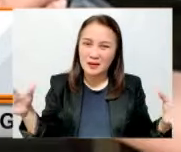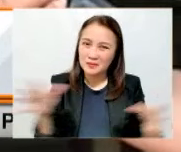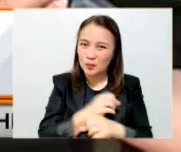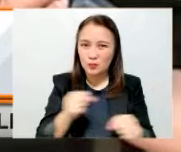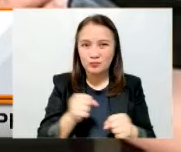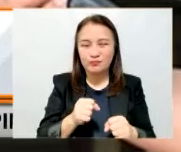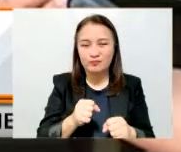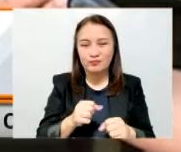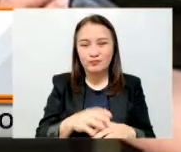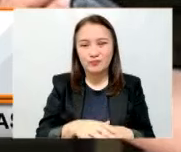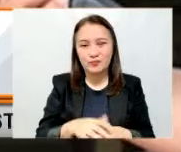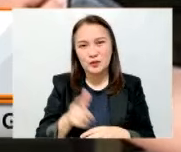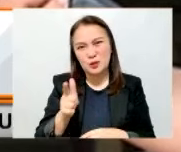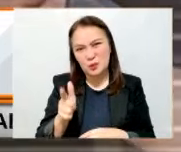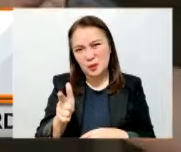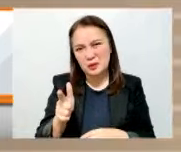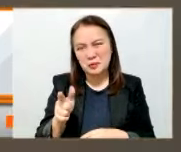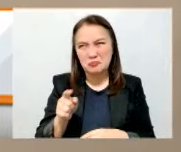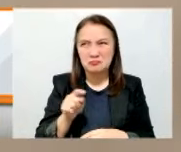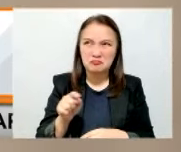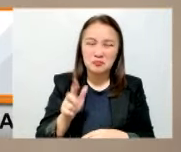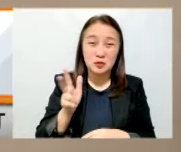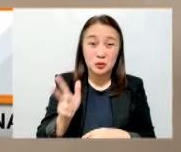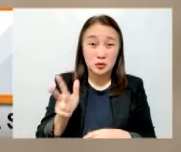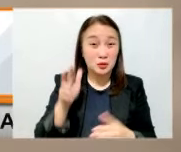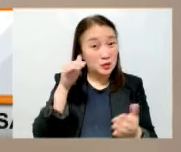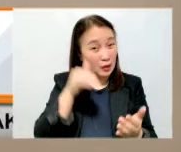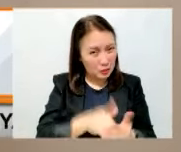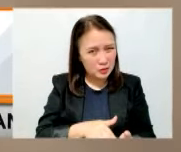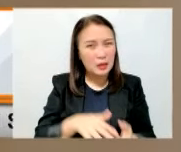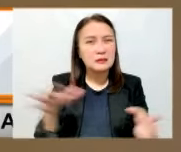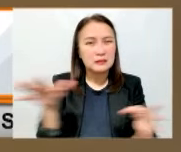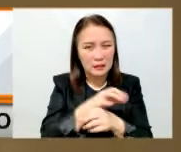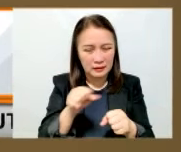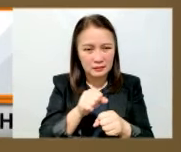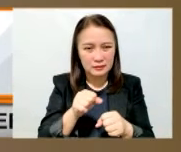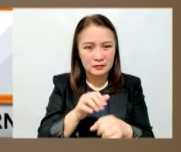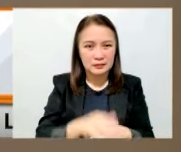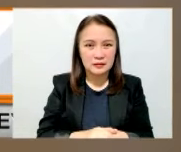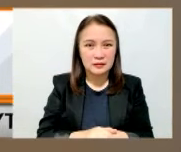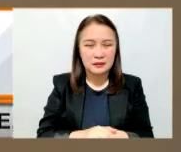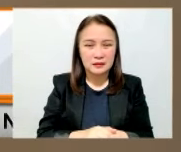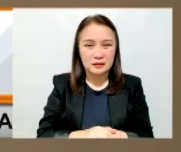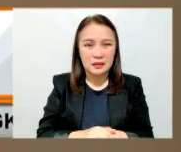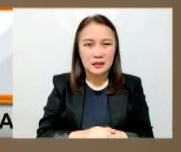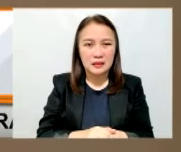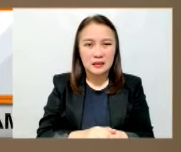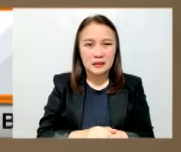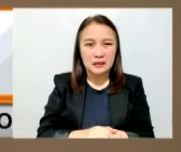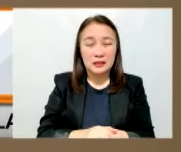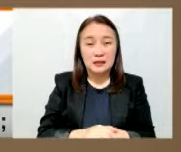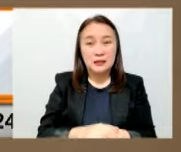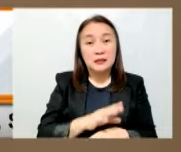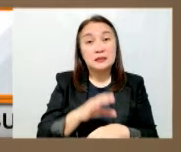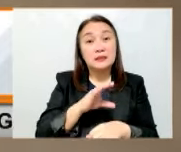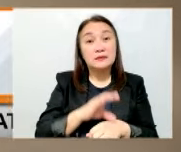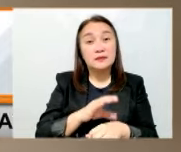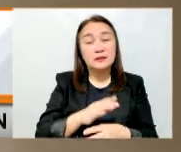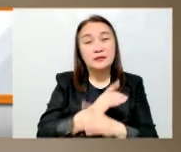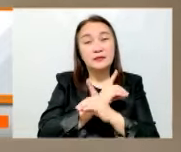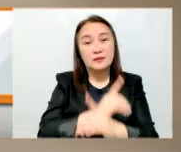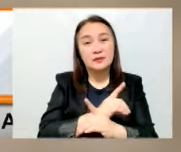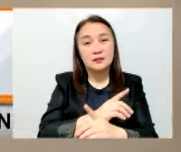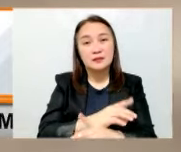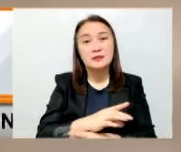20 to 30,000 yata ito lahat. Ayon sa Office of Civil Defense Davao Region, 7 barangay ang apektado